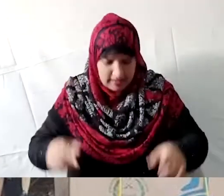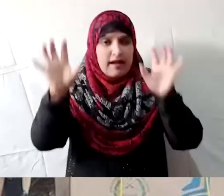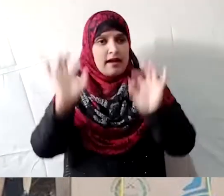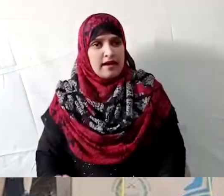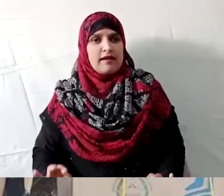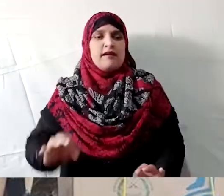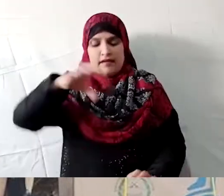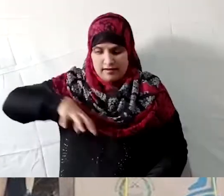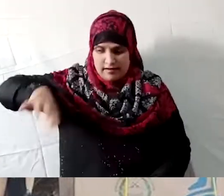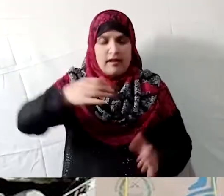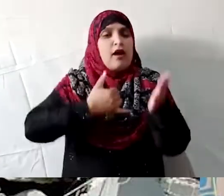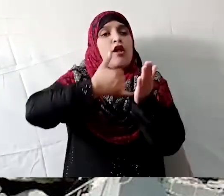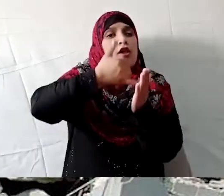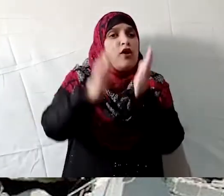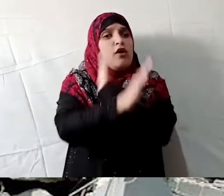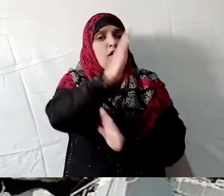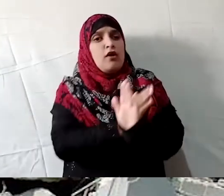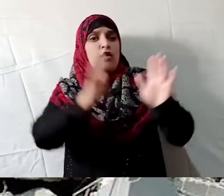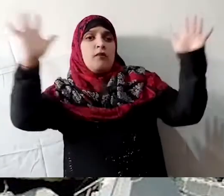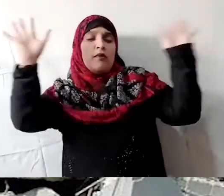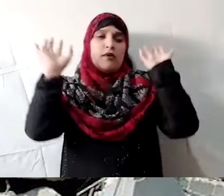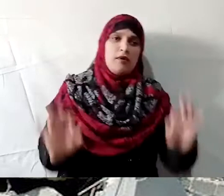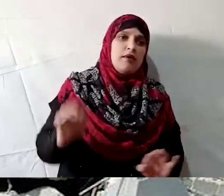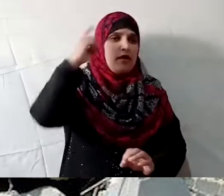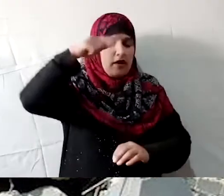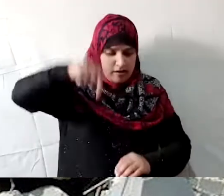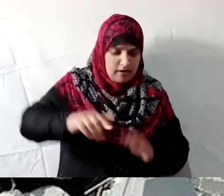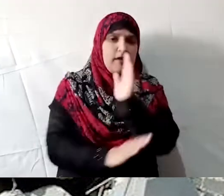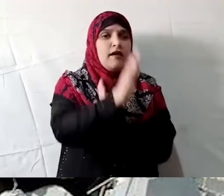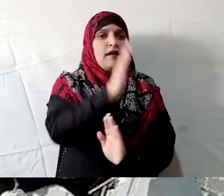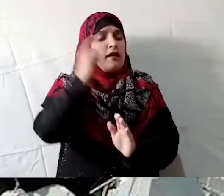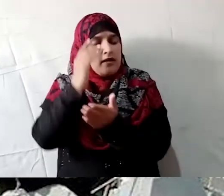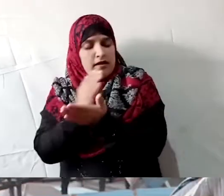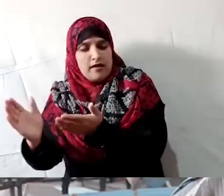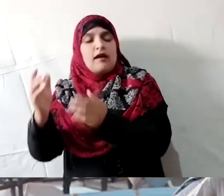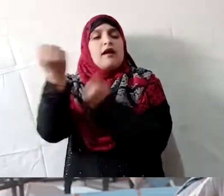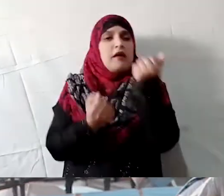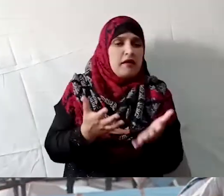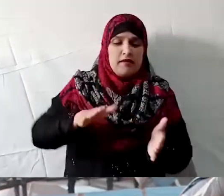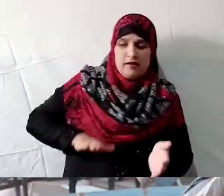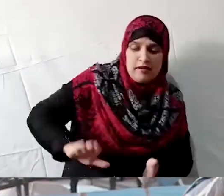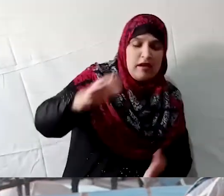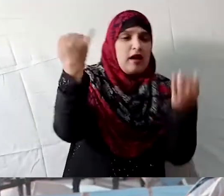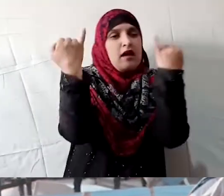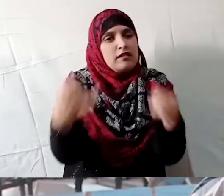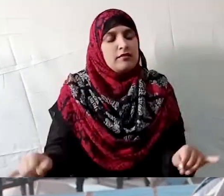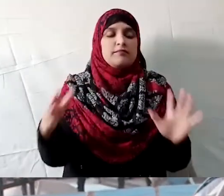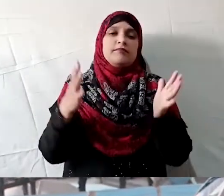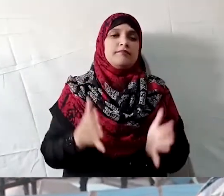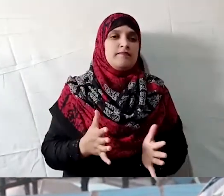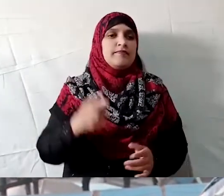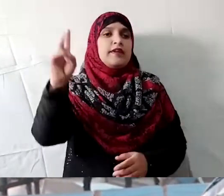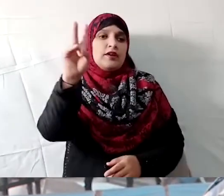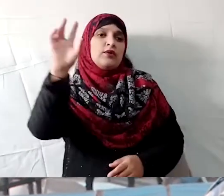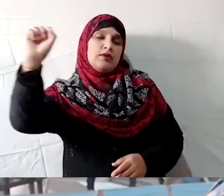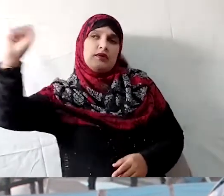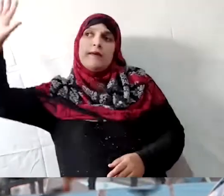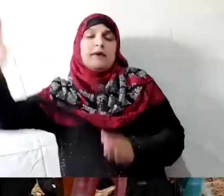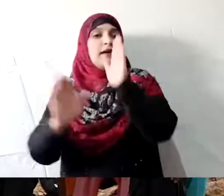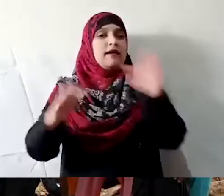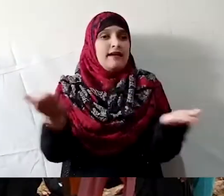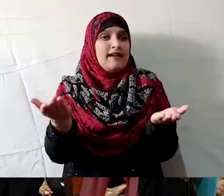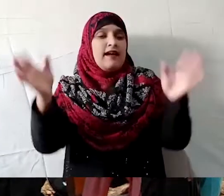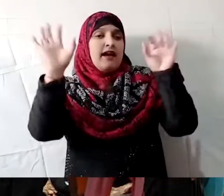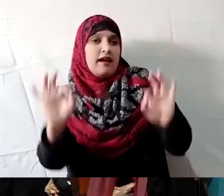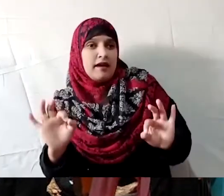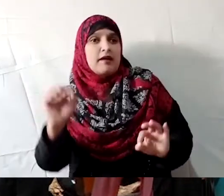ना होने के बराबर हैं। 2005 के ज़लज़ले की बात करें या 2009 में सवात से आने वाले IDPs की